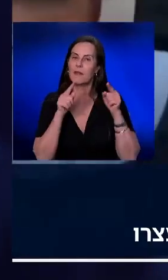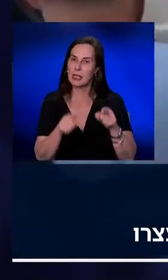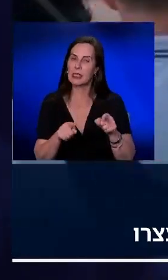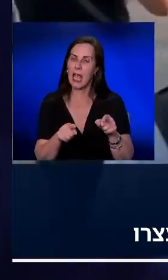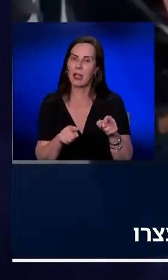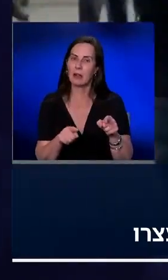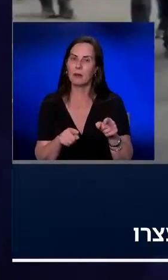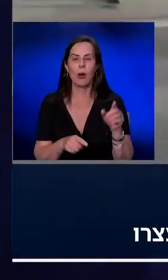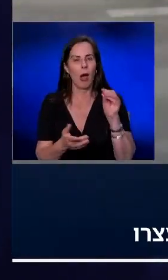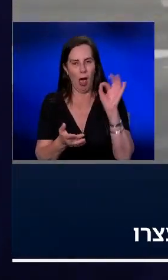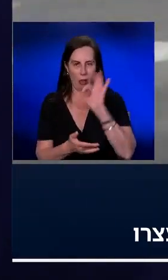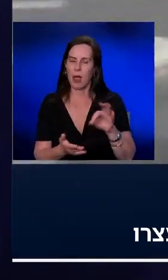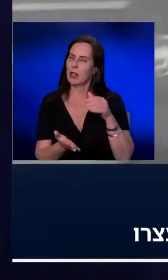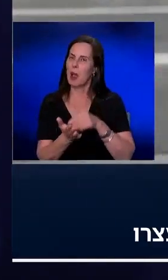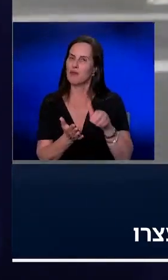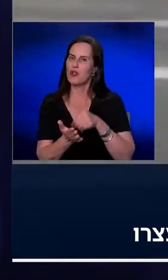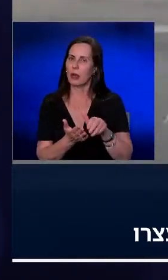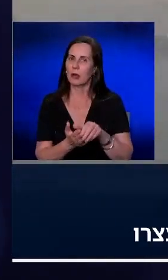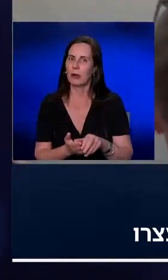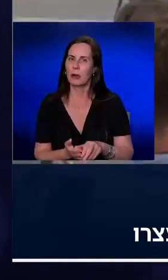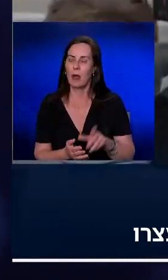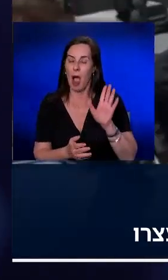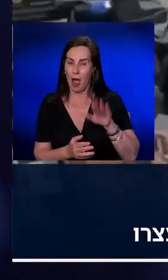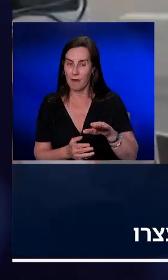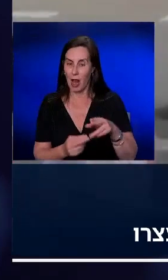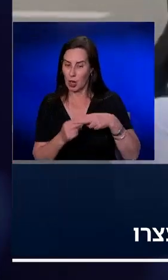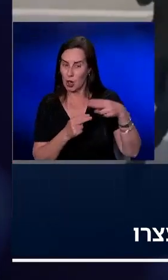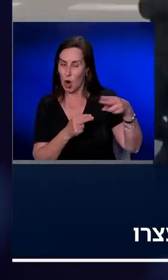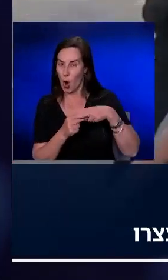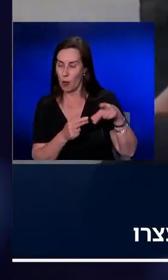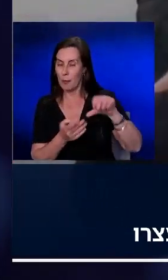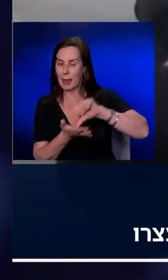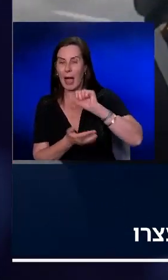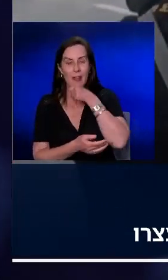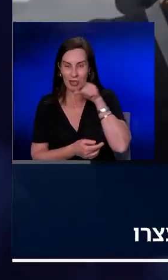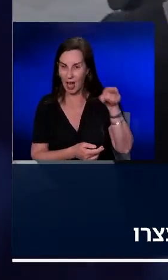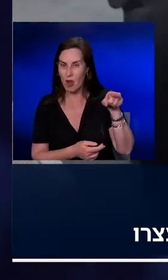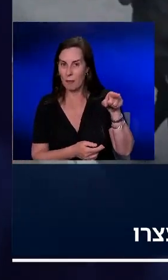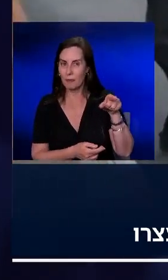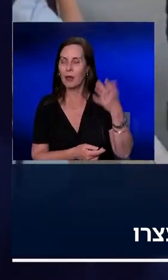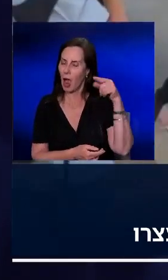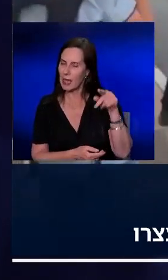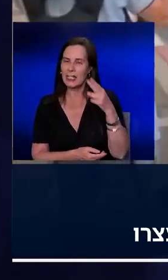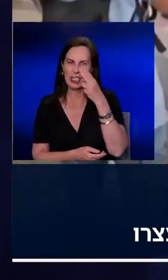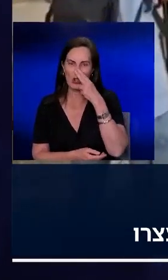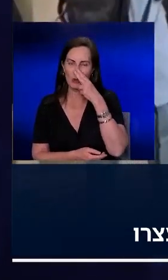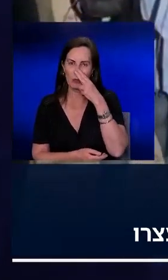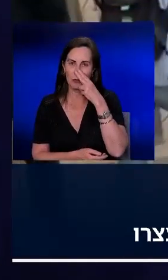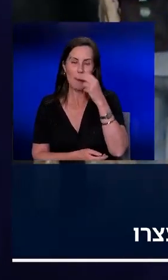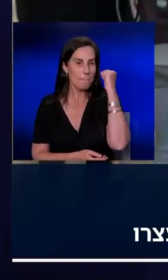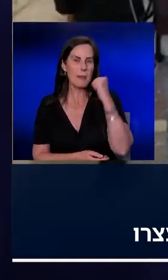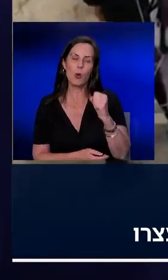מיכל, עדיין נמשך, אבל לא הרחק מכאן באזור העיר העתיקה גם היה ניסיון פיגוע, כך